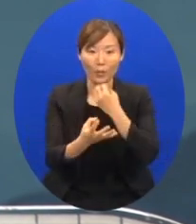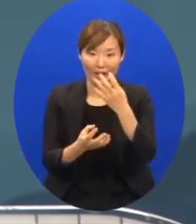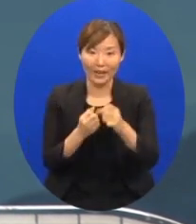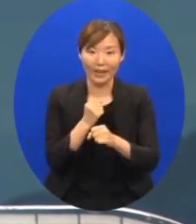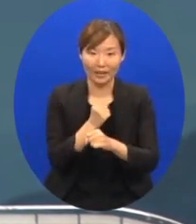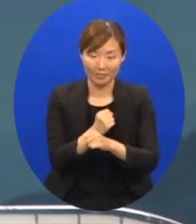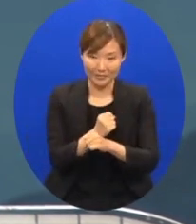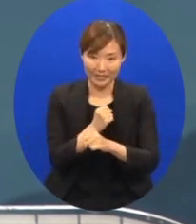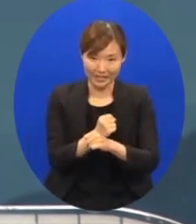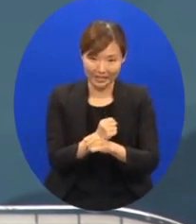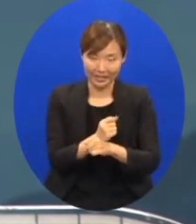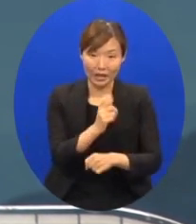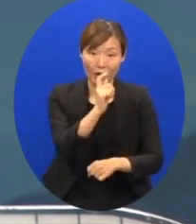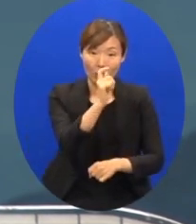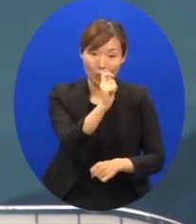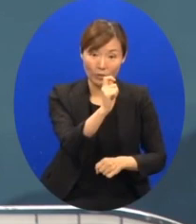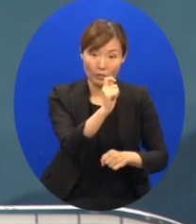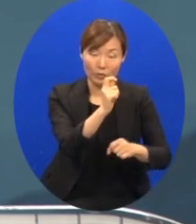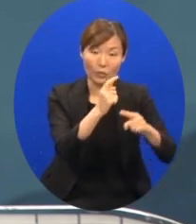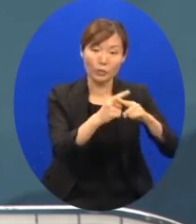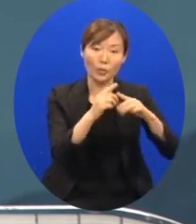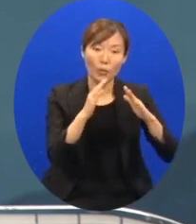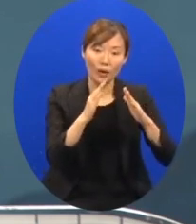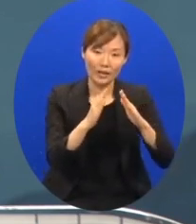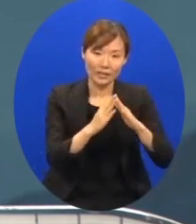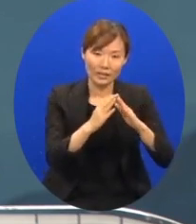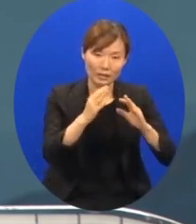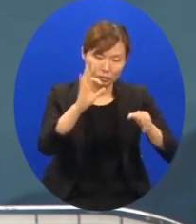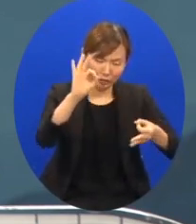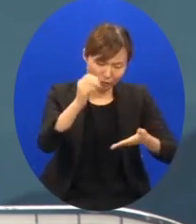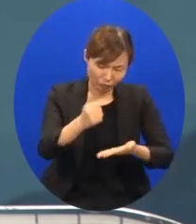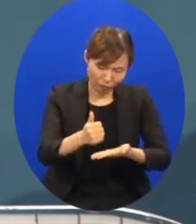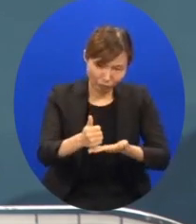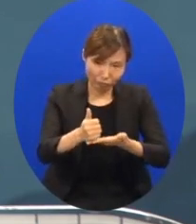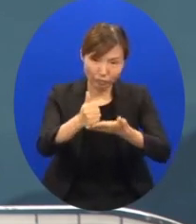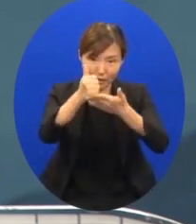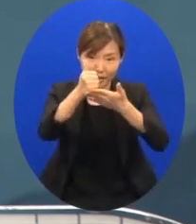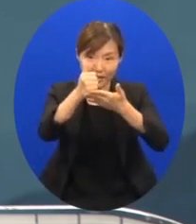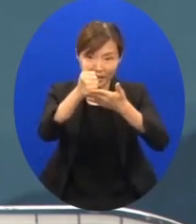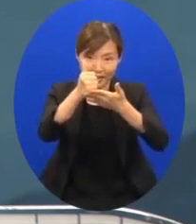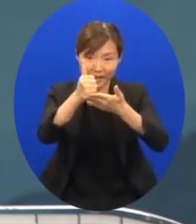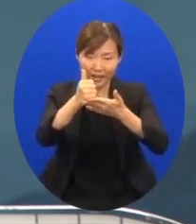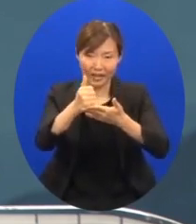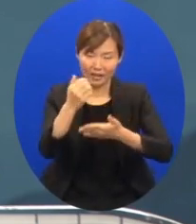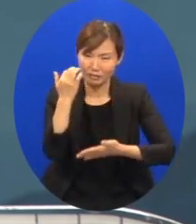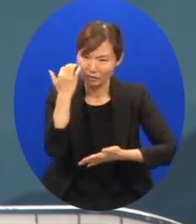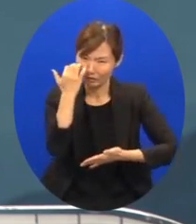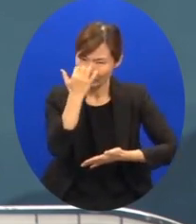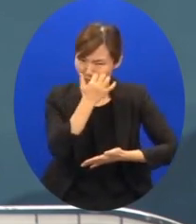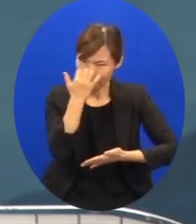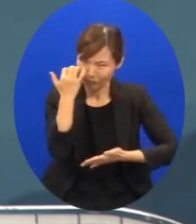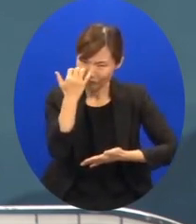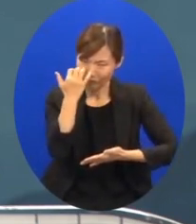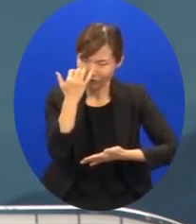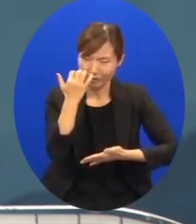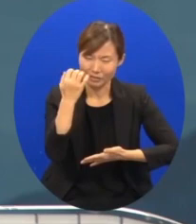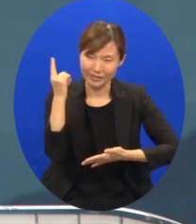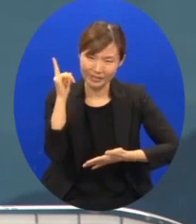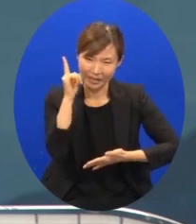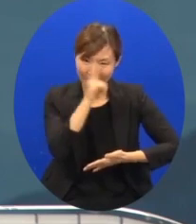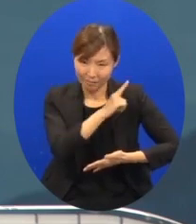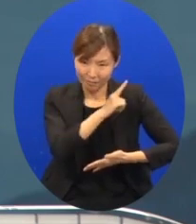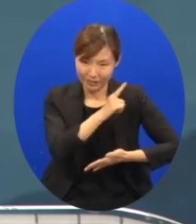고린도 교회에는 아주 우상숭배가 극에 달했고 너무 너무 음란한 도시 얻고 유대인들은